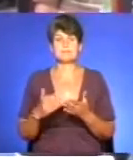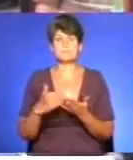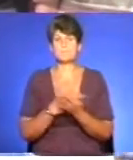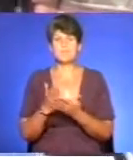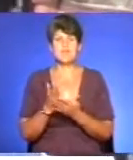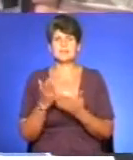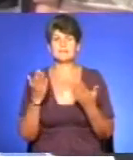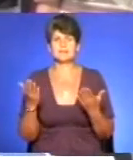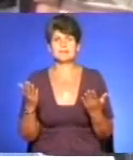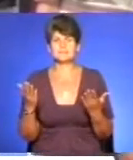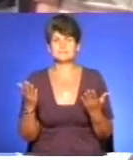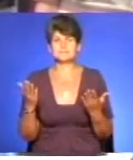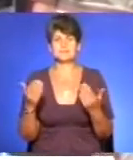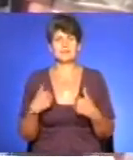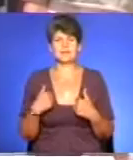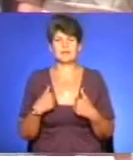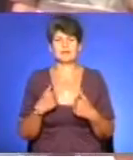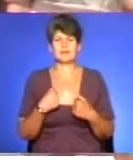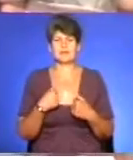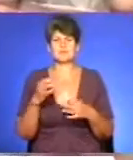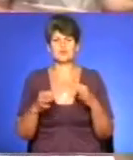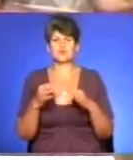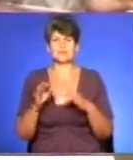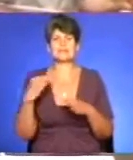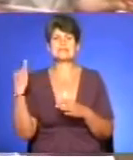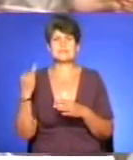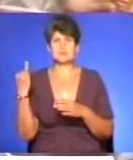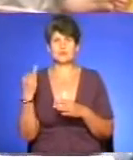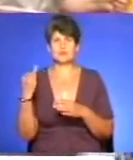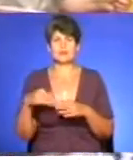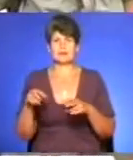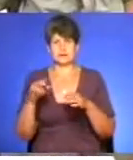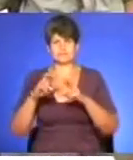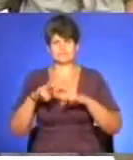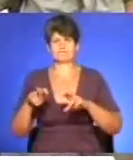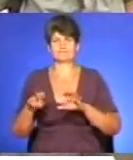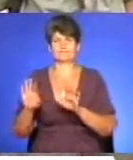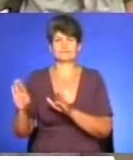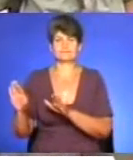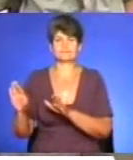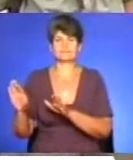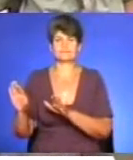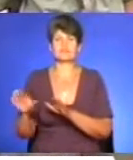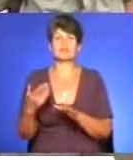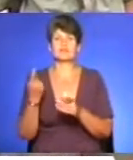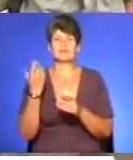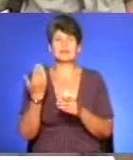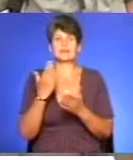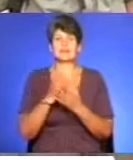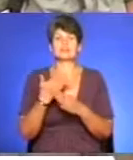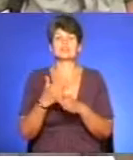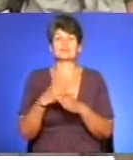політика, не нам про це судити, історія розсудить. Ви теж невід'ємна частина